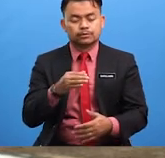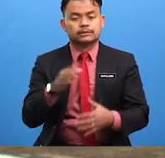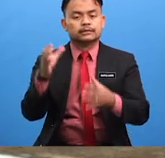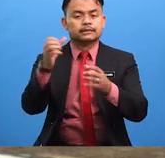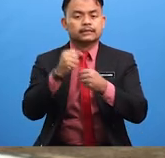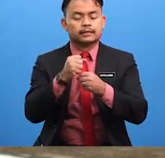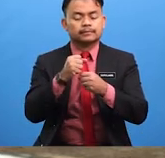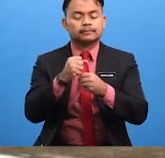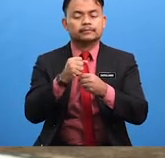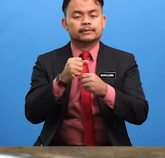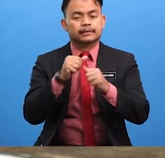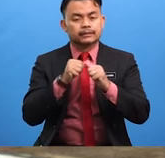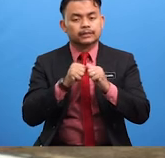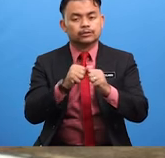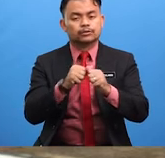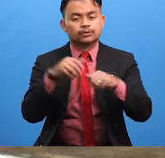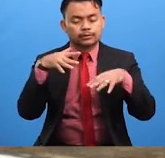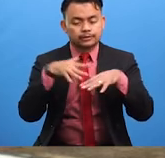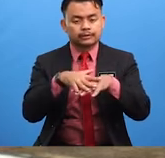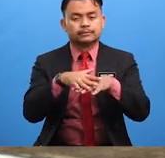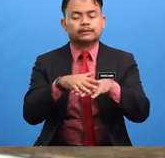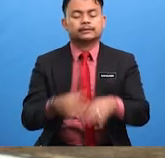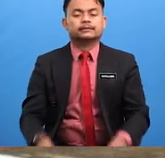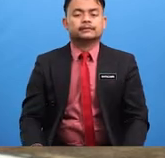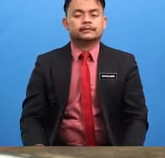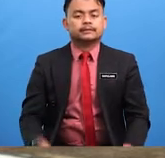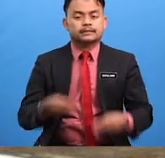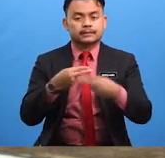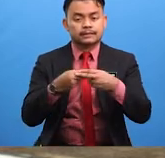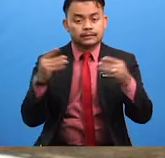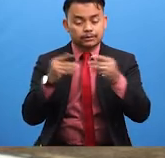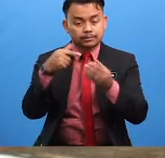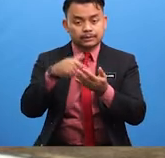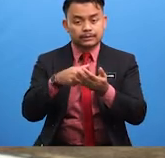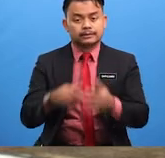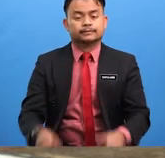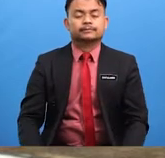hasil kraft seni anyaman ini. Sehingga kita berjumpa lagi.